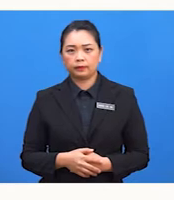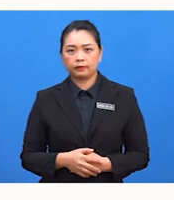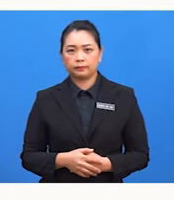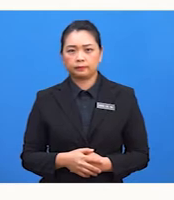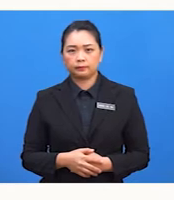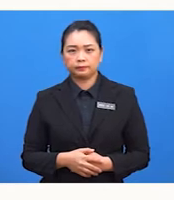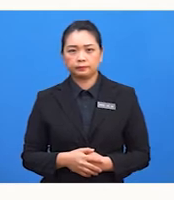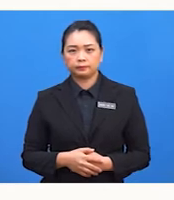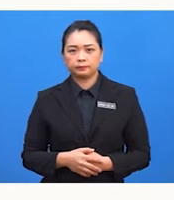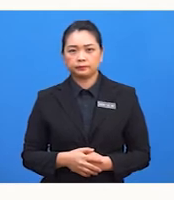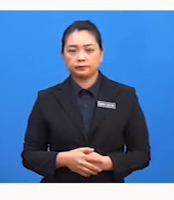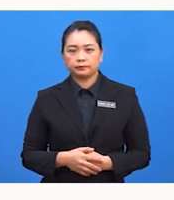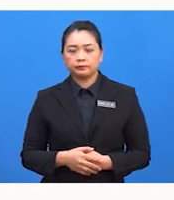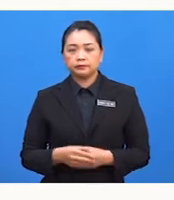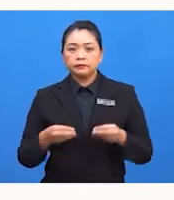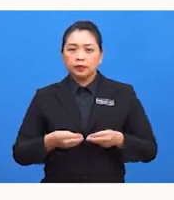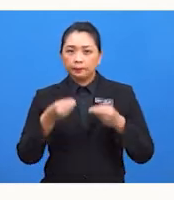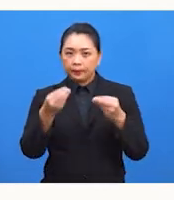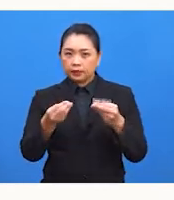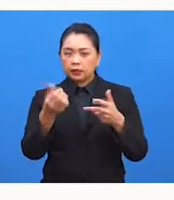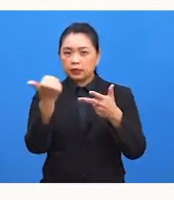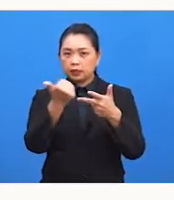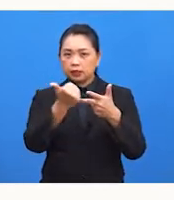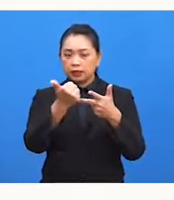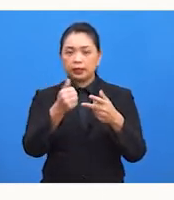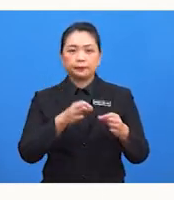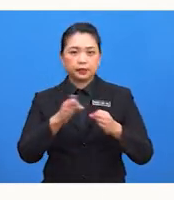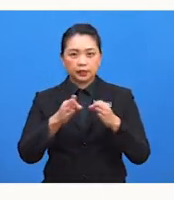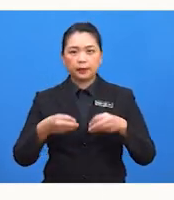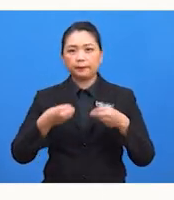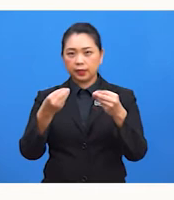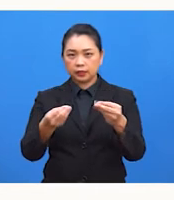berikan penerangan bagi perspektif satu